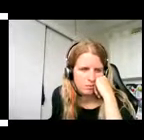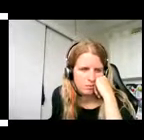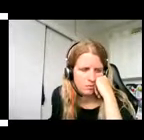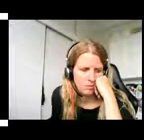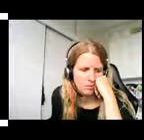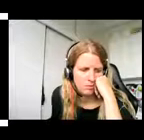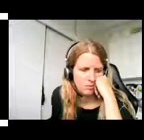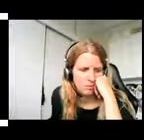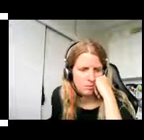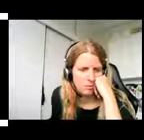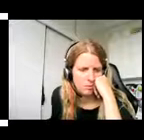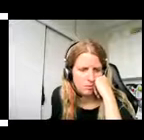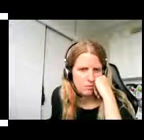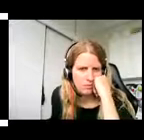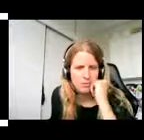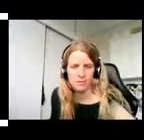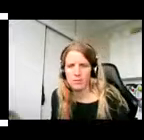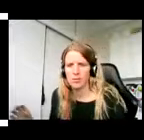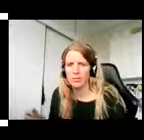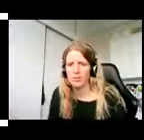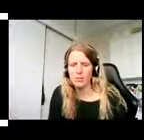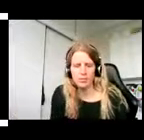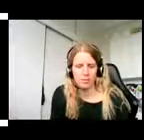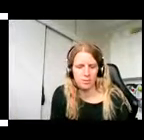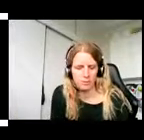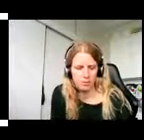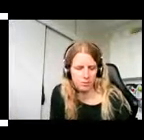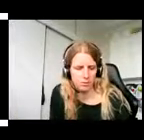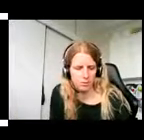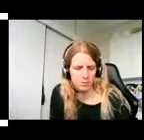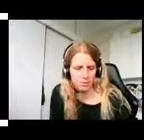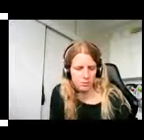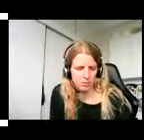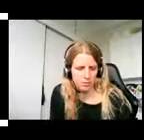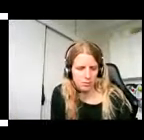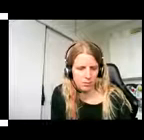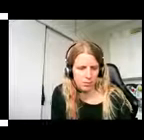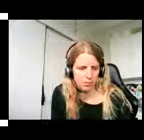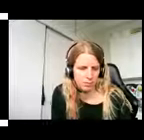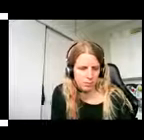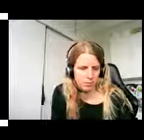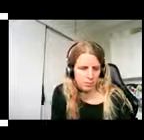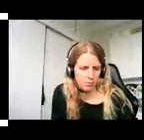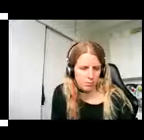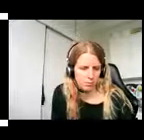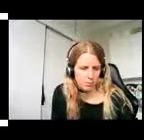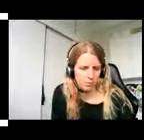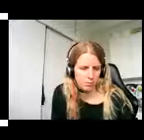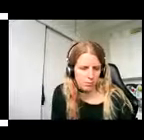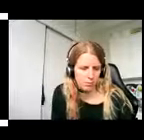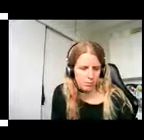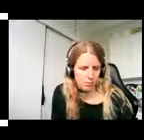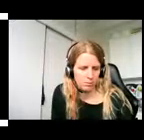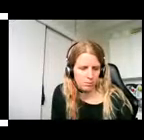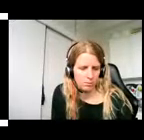gaan. Dat soort zaken hebben we afgelopen zomer ook gezien. En dat werkt en dat geeft ook iets meer comfort en vertrouwen aan de mensen die daar rondlopen